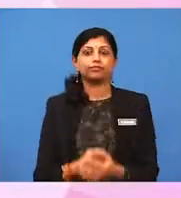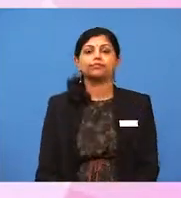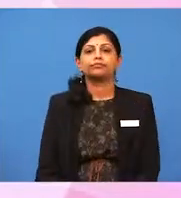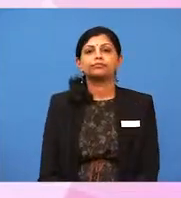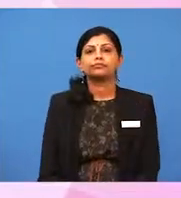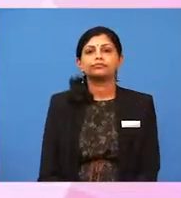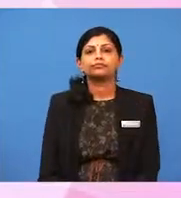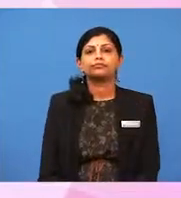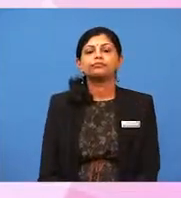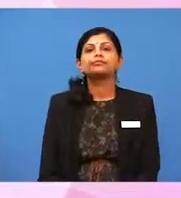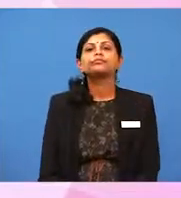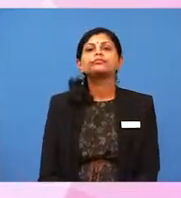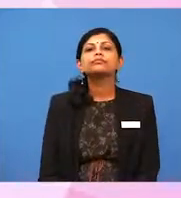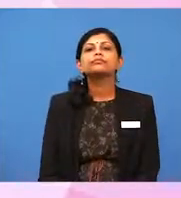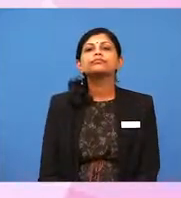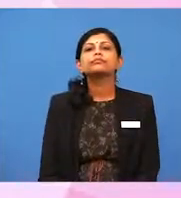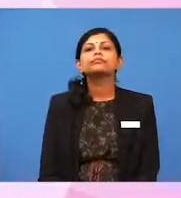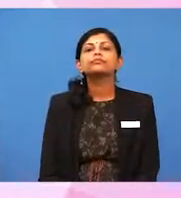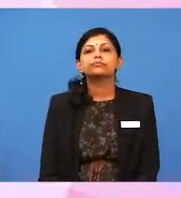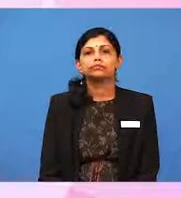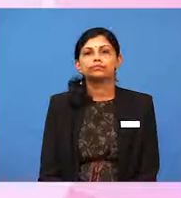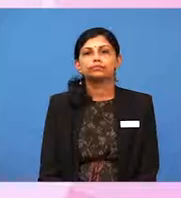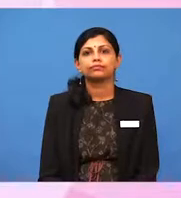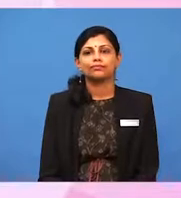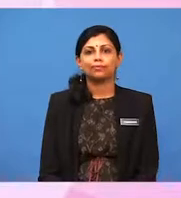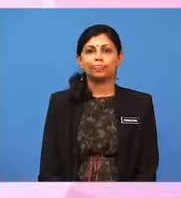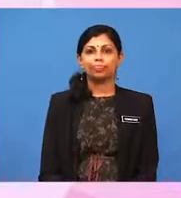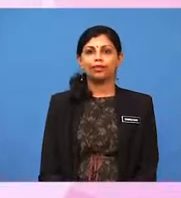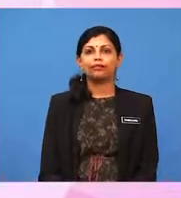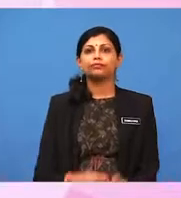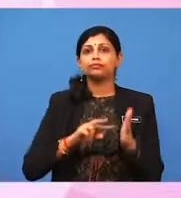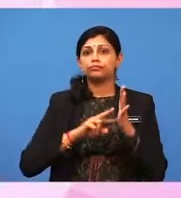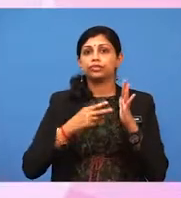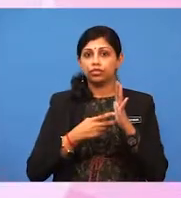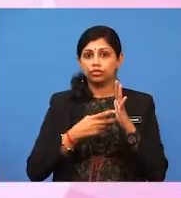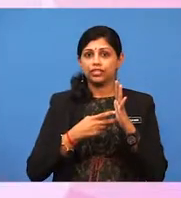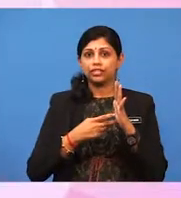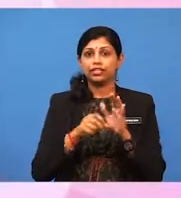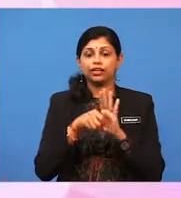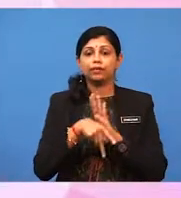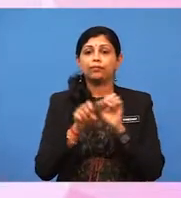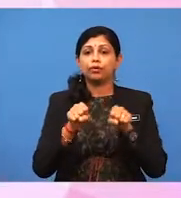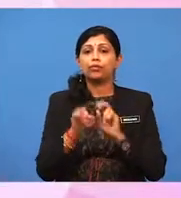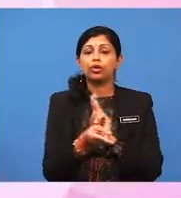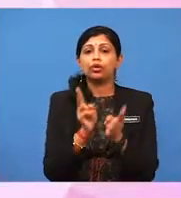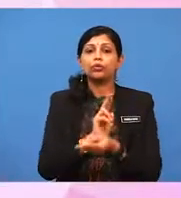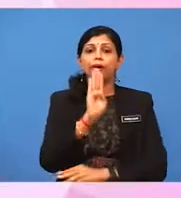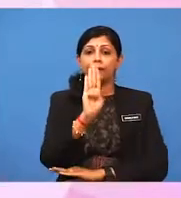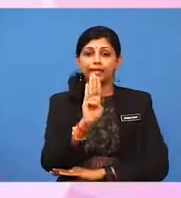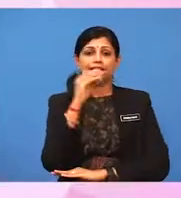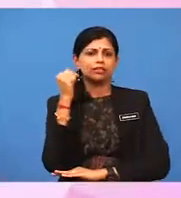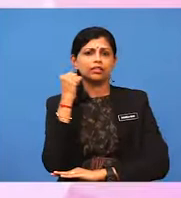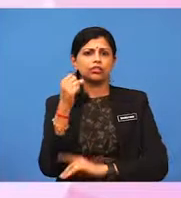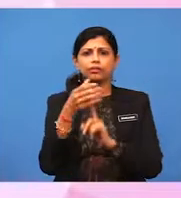dengan int dalam kurungan -54. Ini bermaksud pemboleh ubah B akan